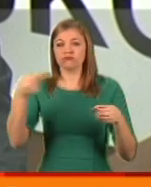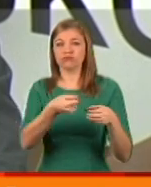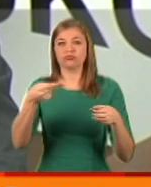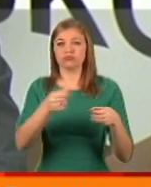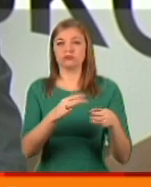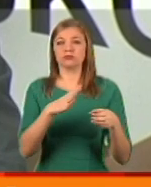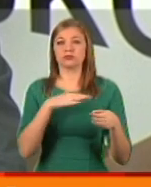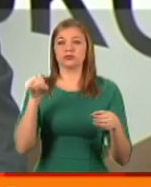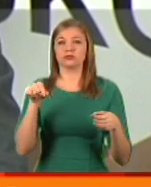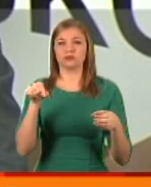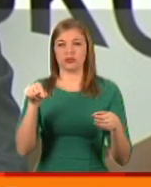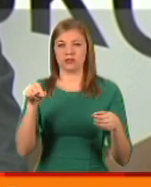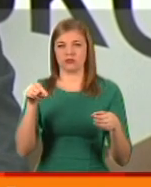фінансувалася